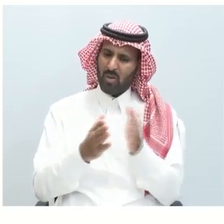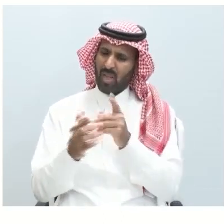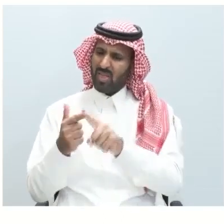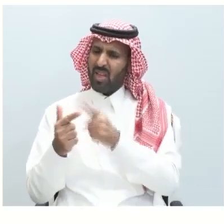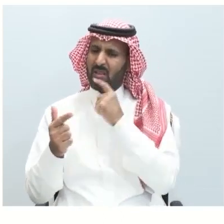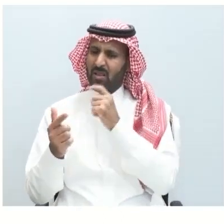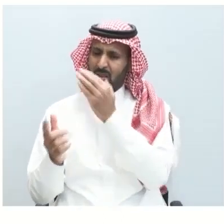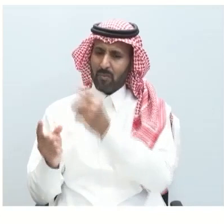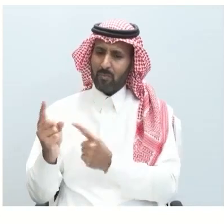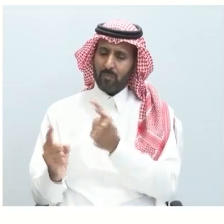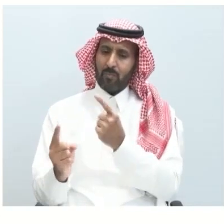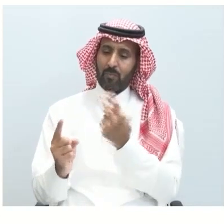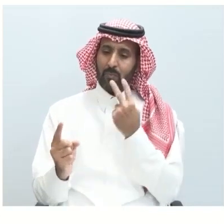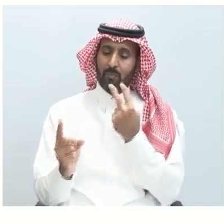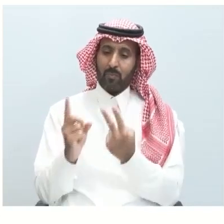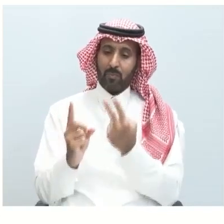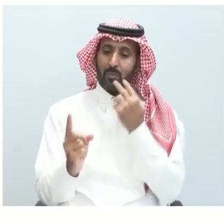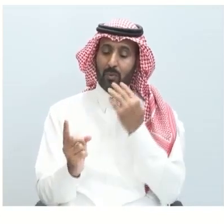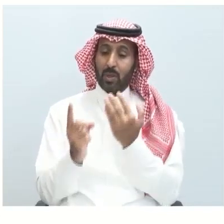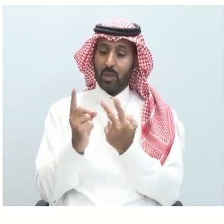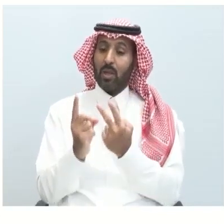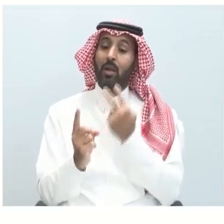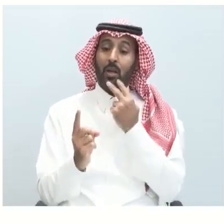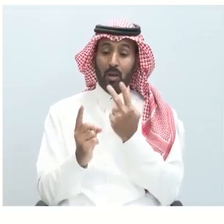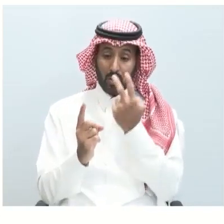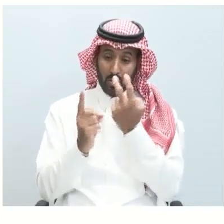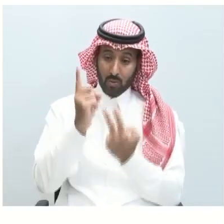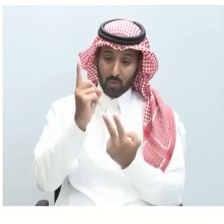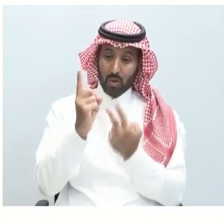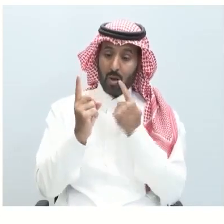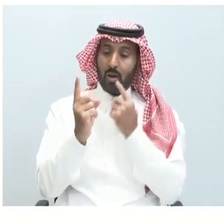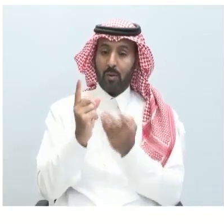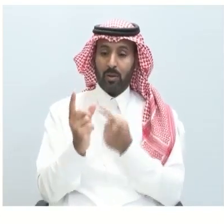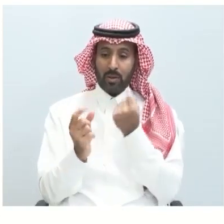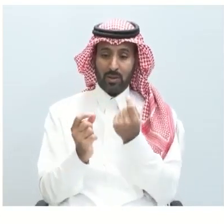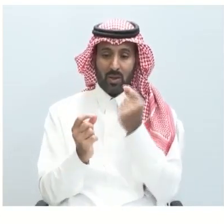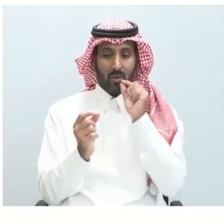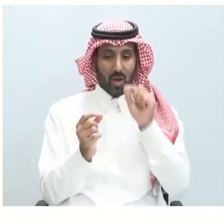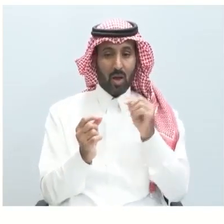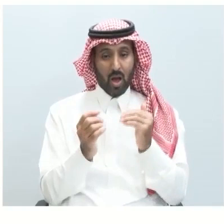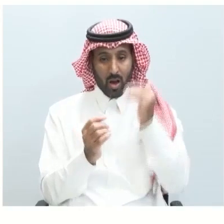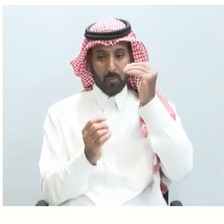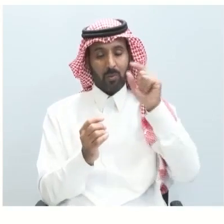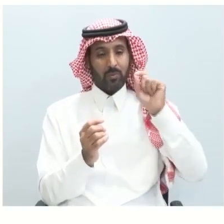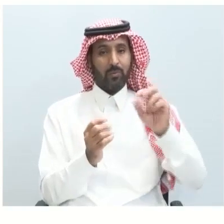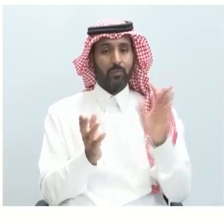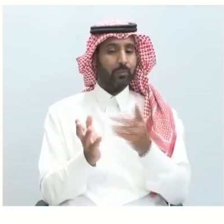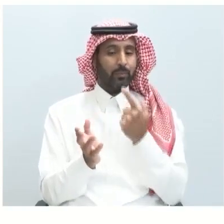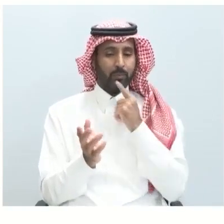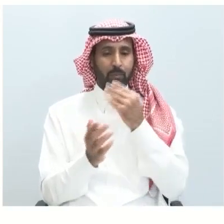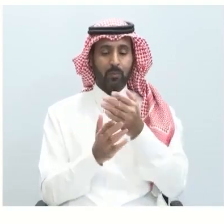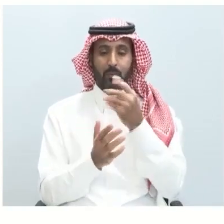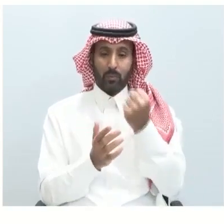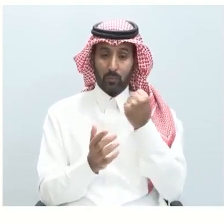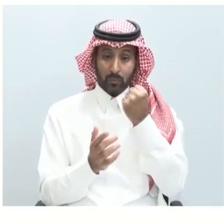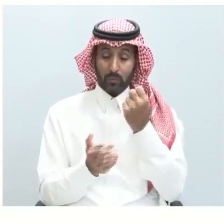القوه الاخرى اذا المحصله ستكون اكبر من الصفر اذا ماذا سيحدث هنا هل هو